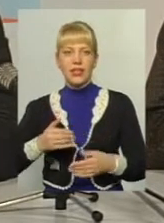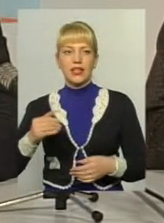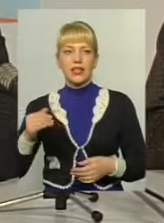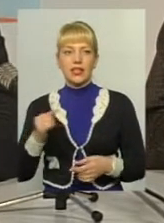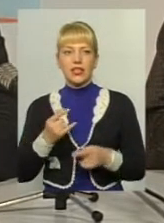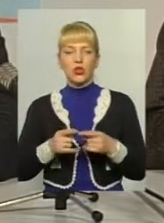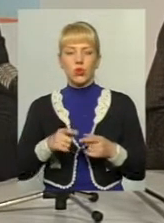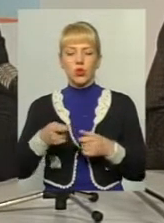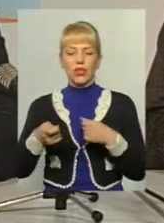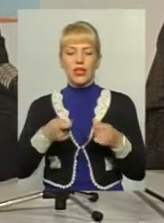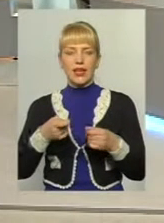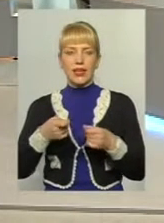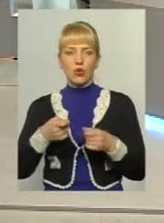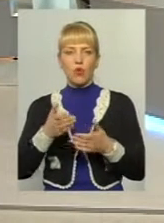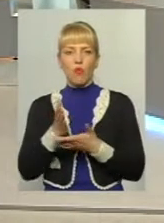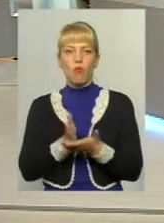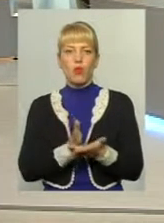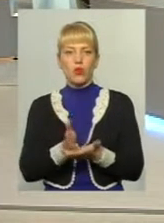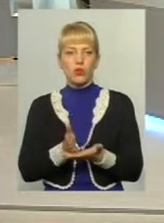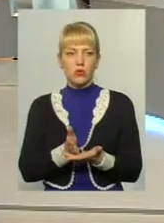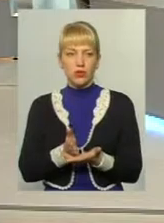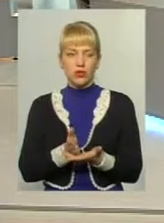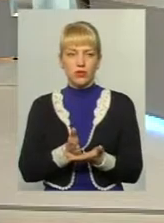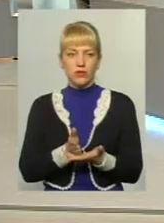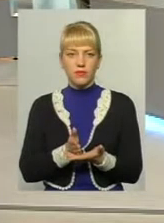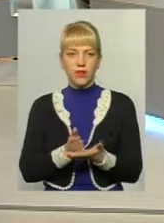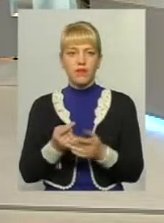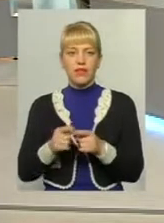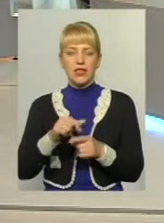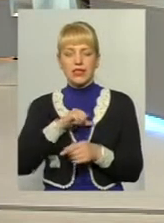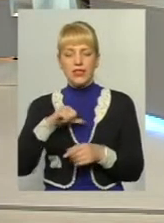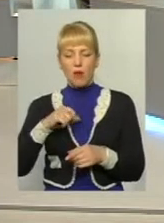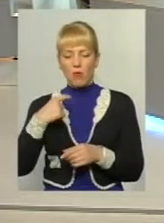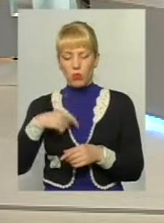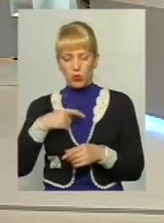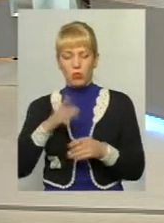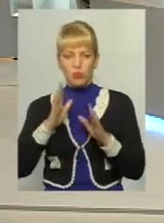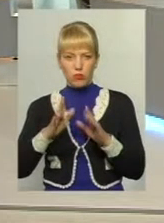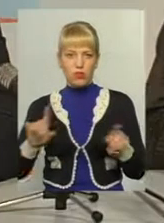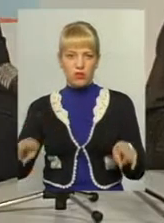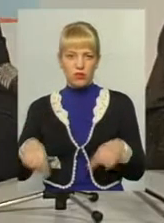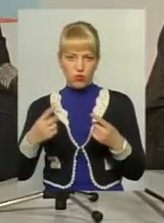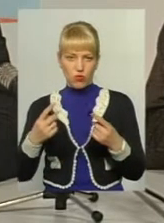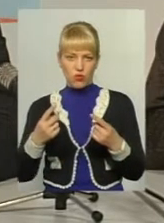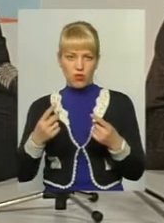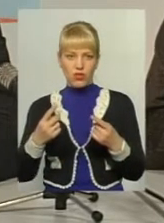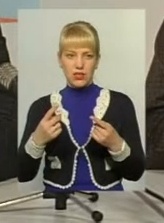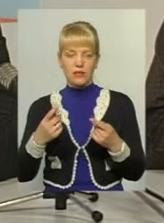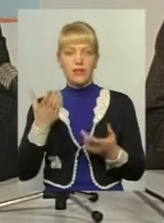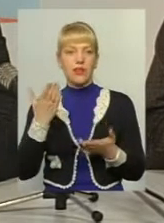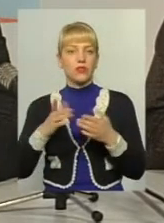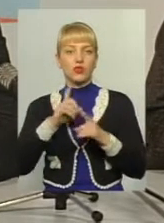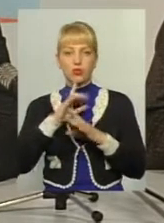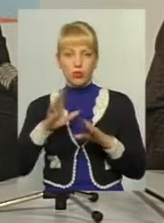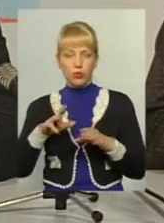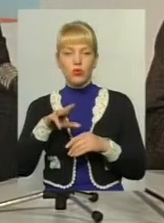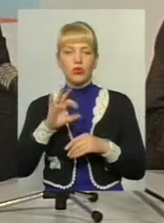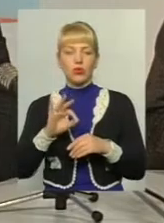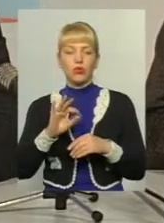на центральному рівні, якимось чином вирішити їх на нашому рівні. Ну, якби так. Ми нікуди не дінемося, тобто ми до